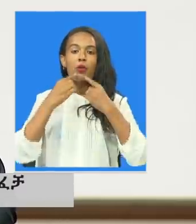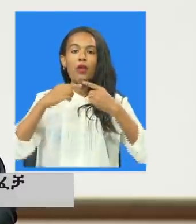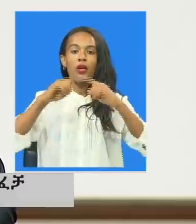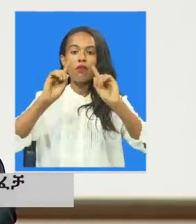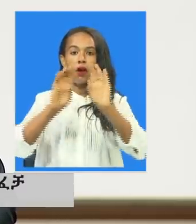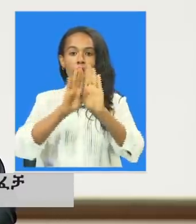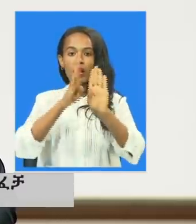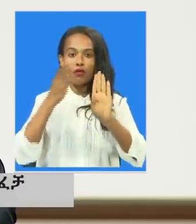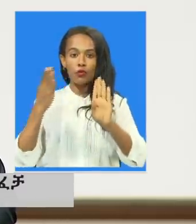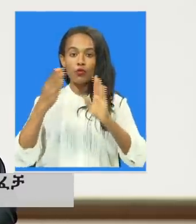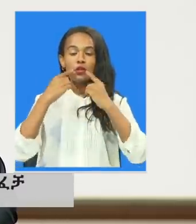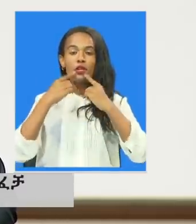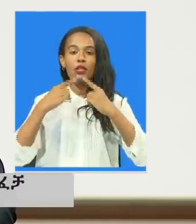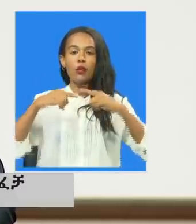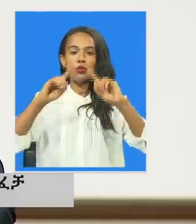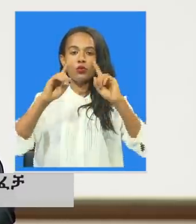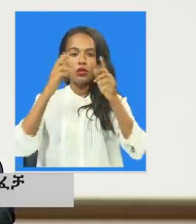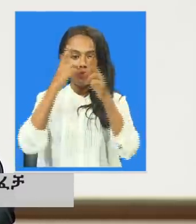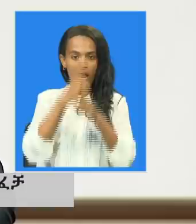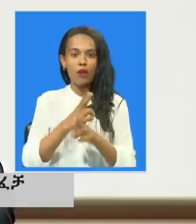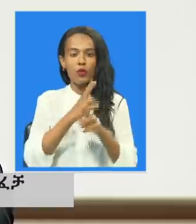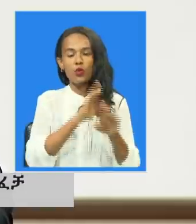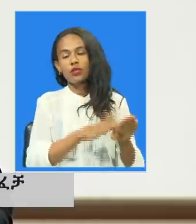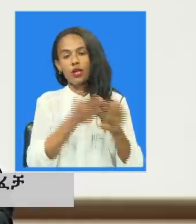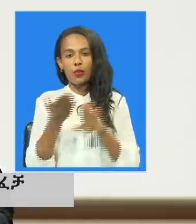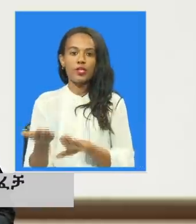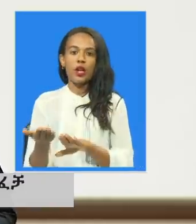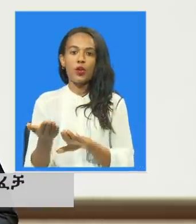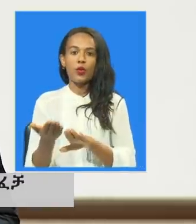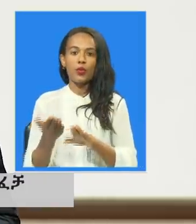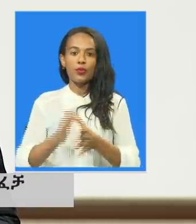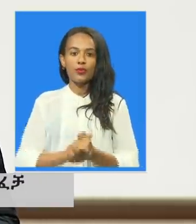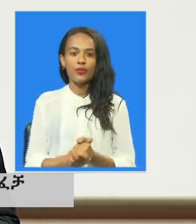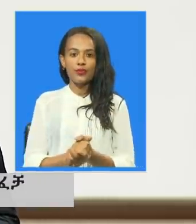መከፈቱን እንዲያበስሩልን በአክብሮት እጋብዛለሁ።